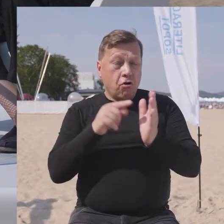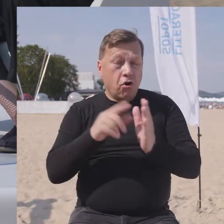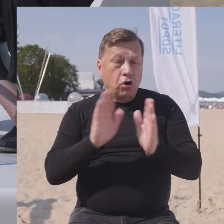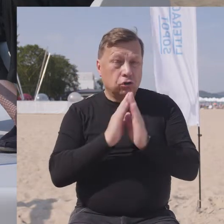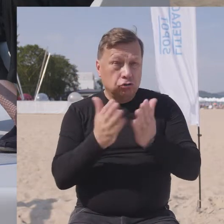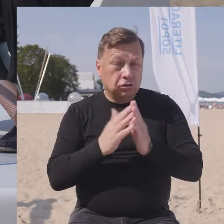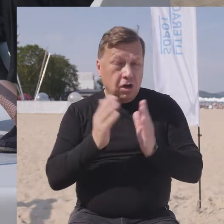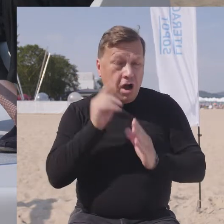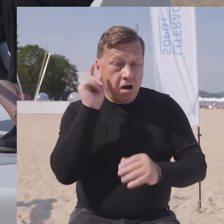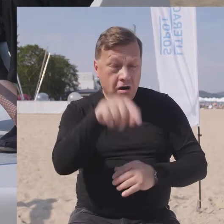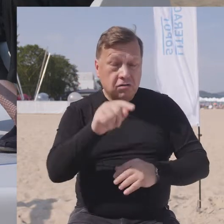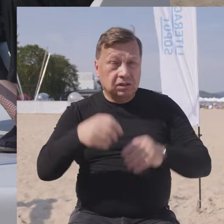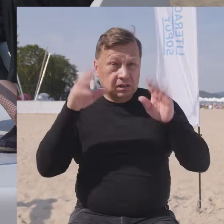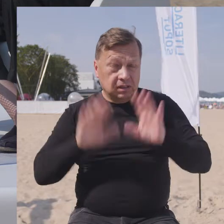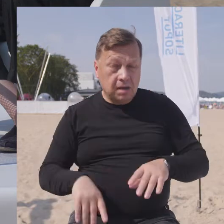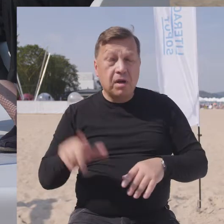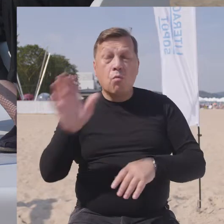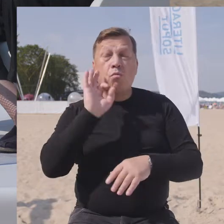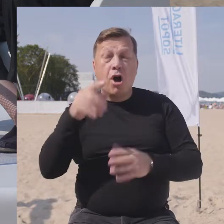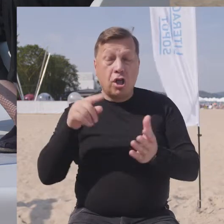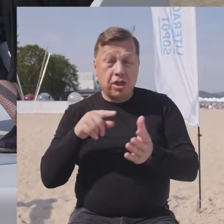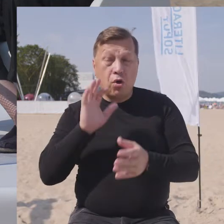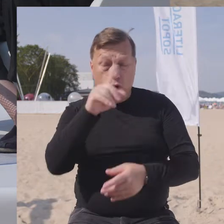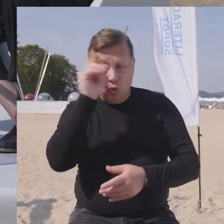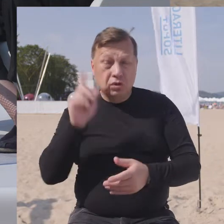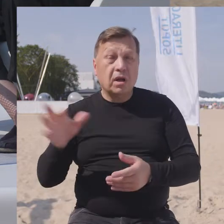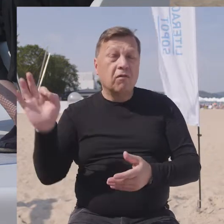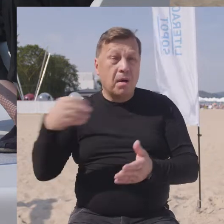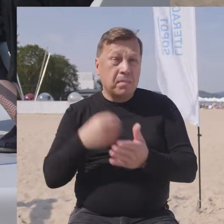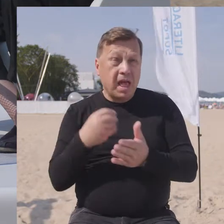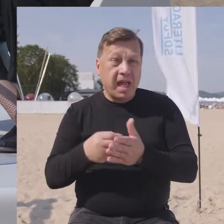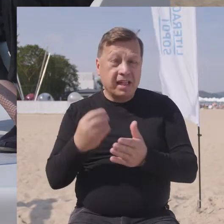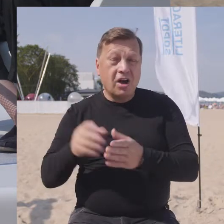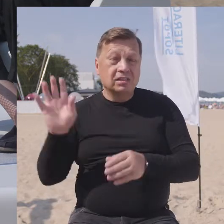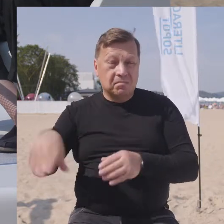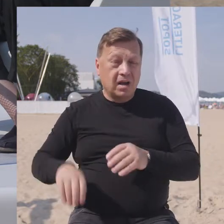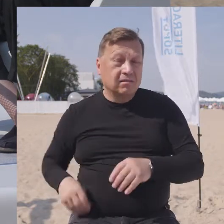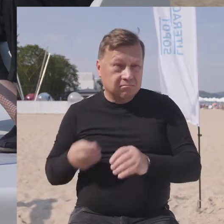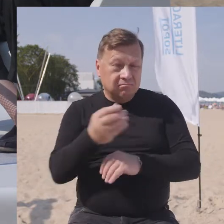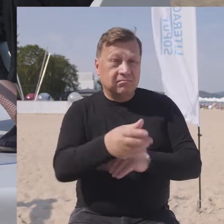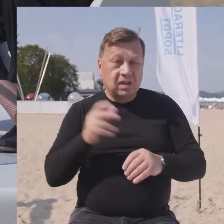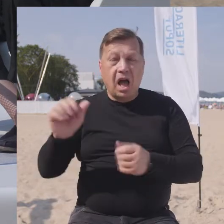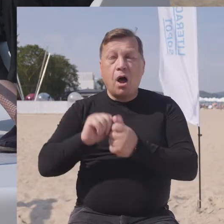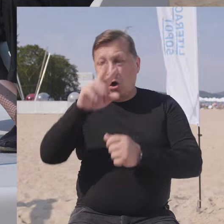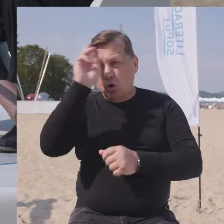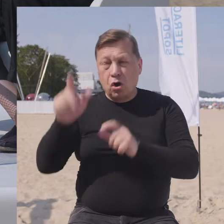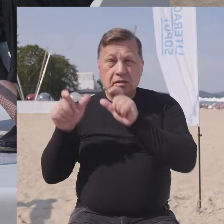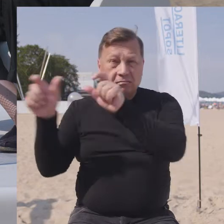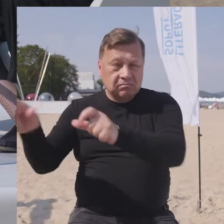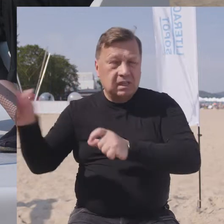ludzie wydający swoje kieszonkowe na książki albo przymuszający rodziców do